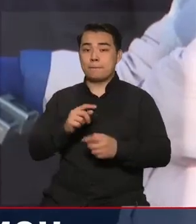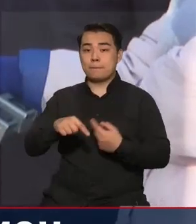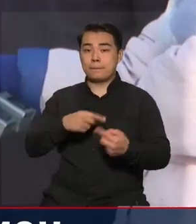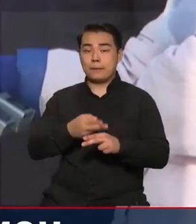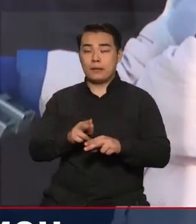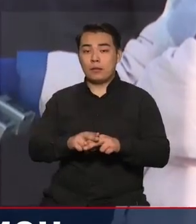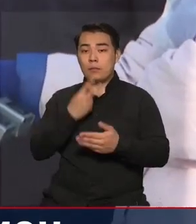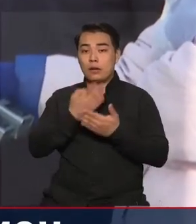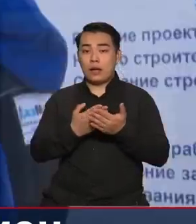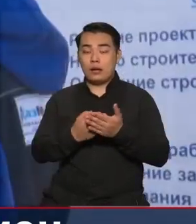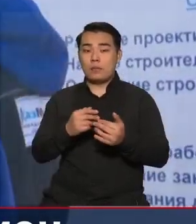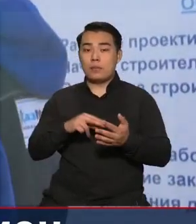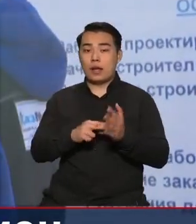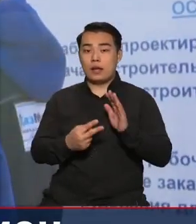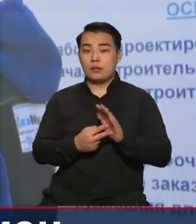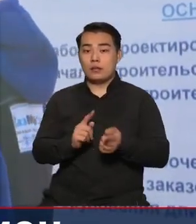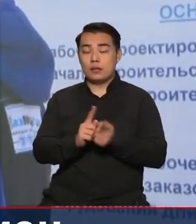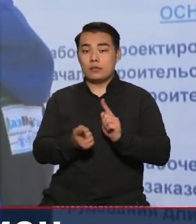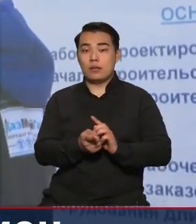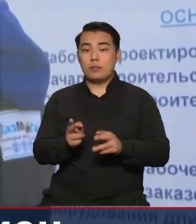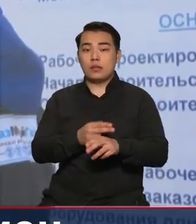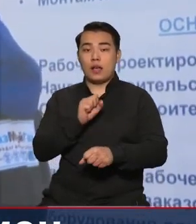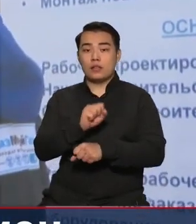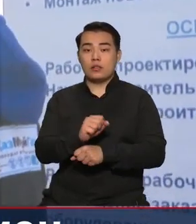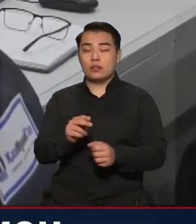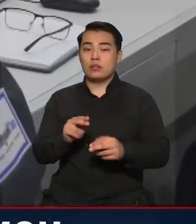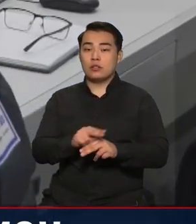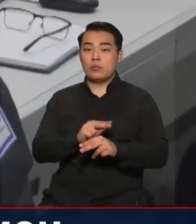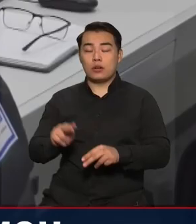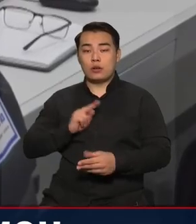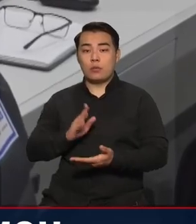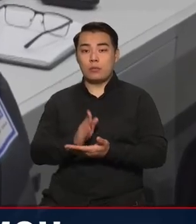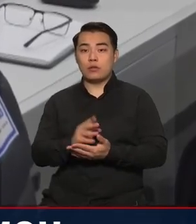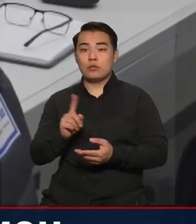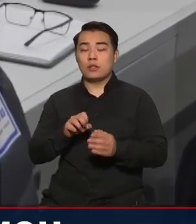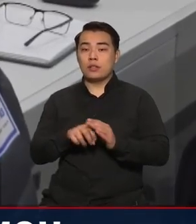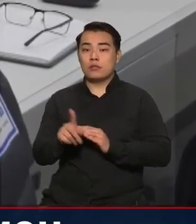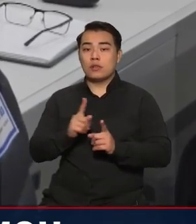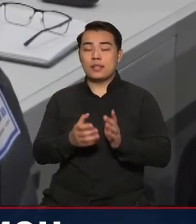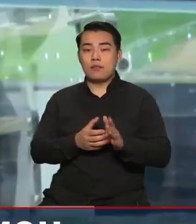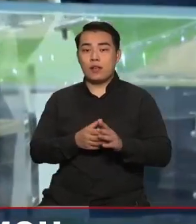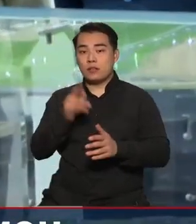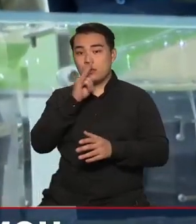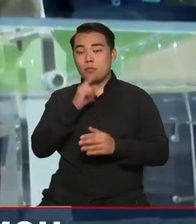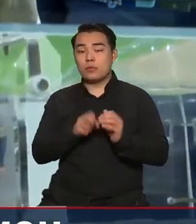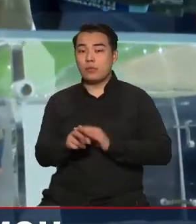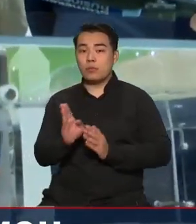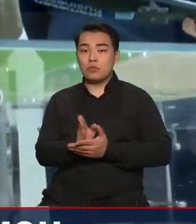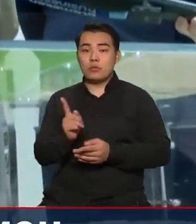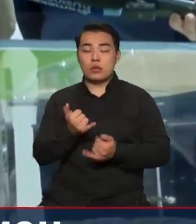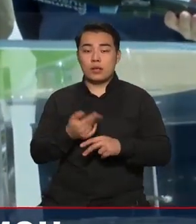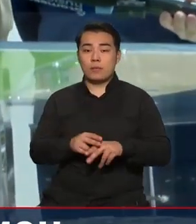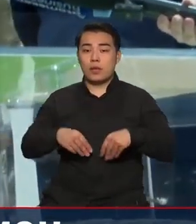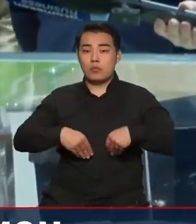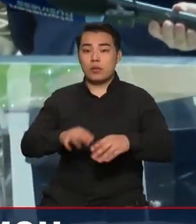Здесь среди приоритетных проектов переход на безостановочный межремонтный режим работы, чтобы избежать дефицита топлива в стране, особенно в период посевной